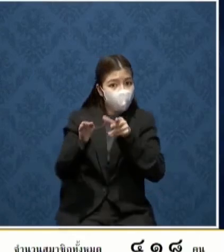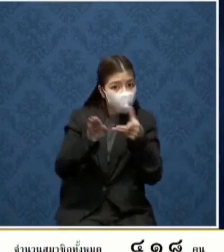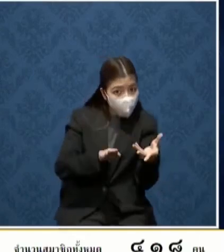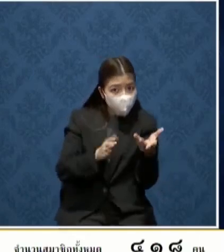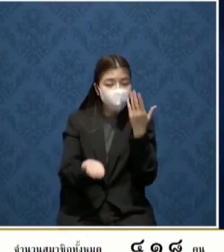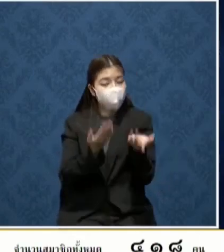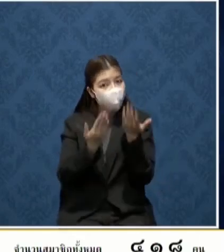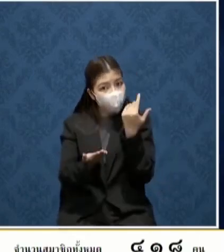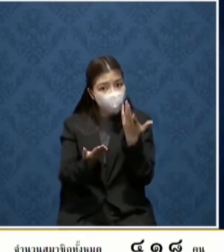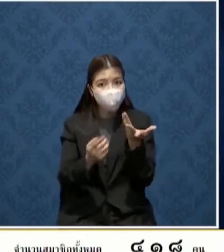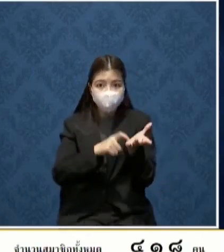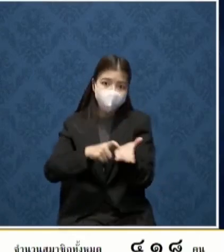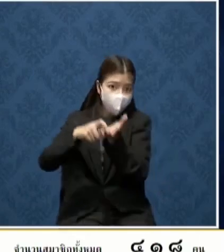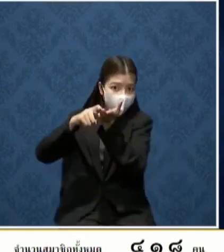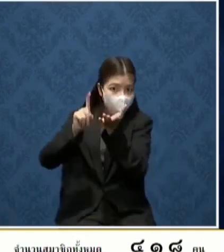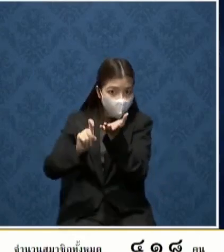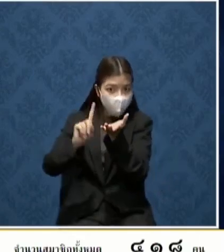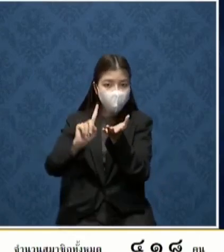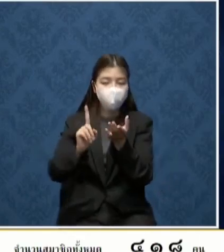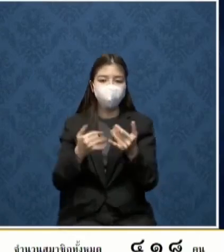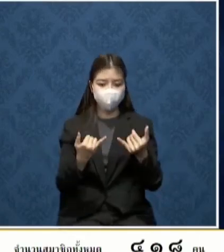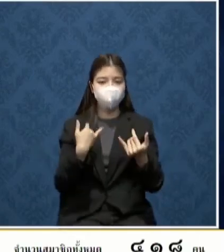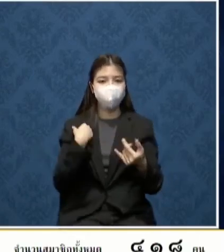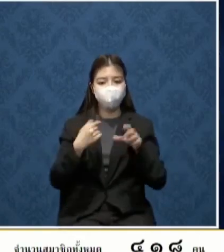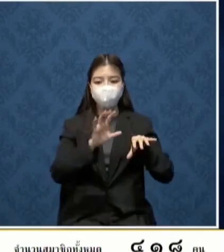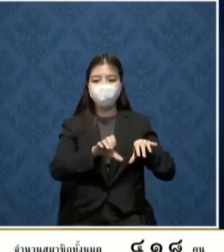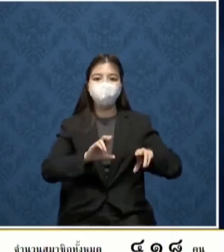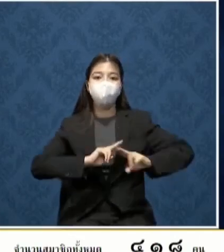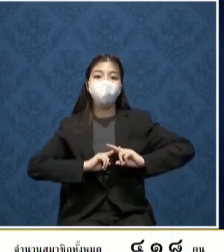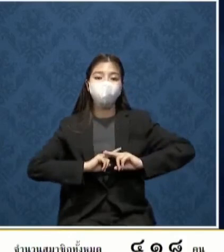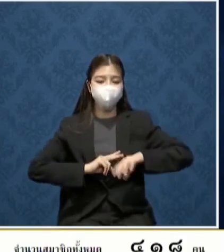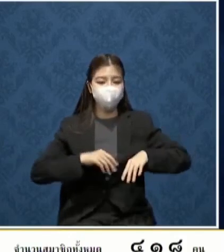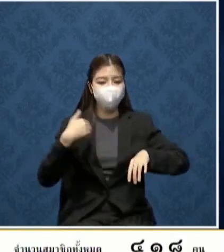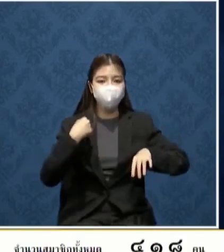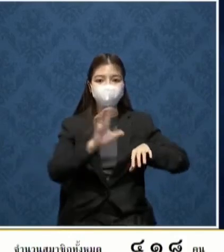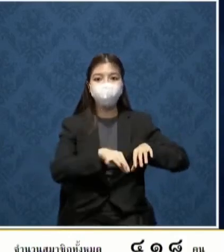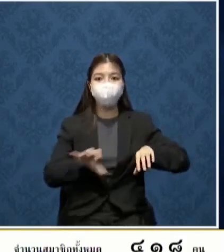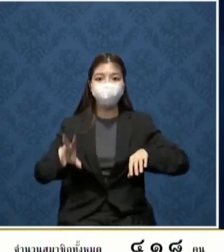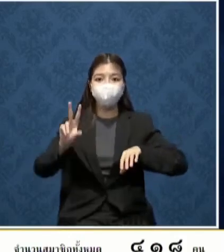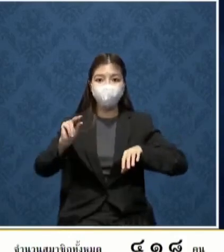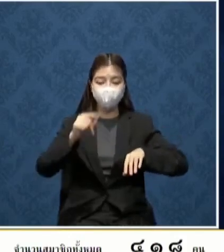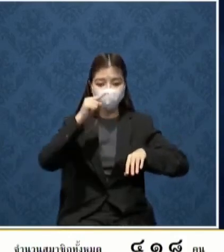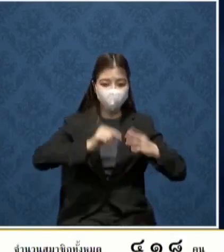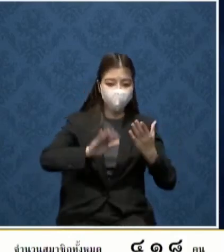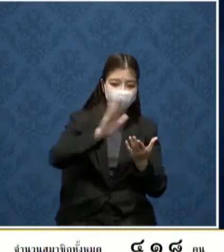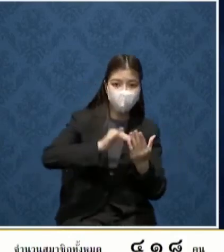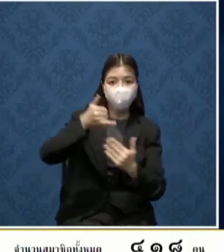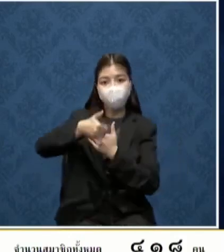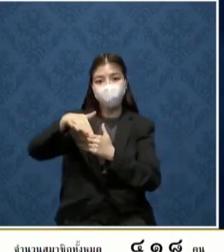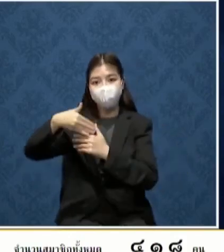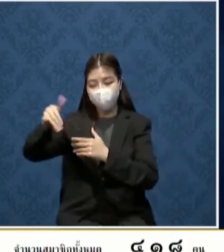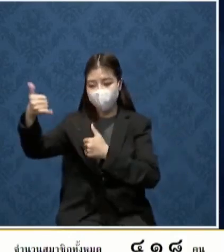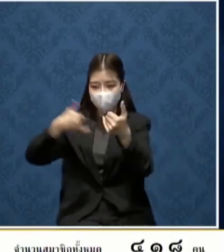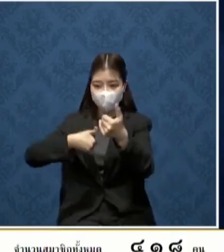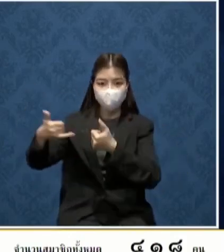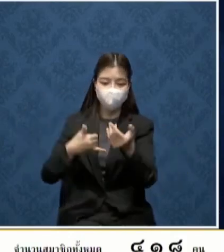จากเงื่อนไขทั้ 3 ปการมอีชนเกืบ 30 ลายทั้งใแลตางประเทศต่างแสดงควสนใจและเข้มาเสนอราคา เสนอวธีก